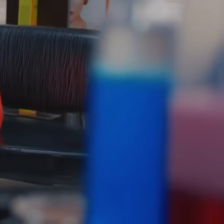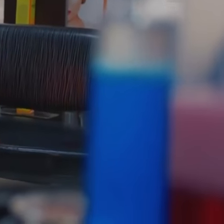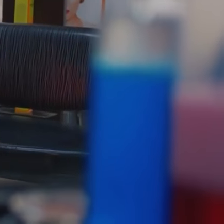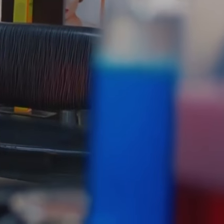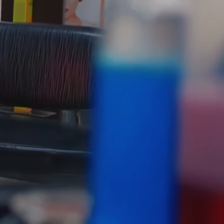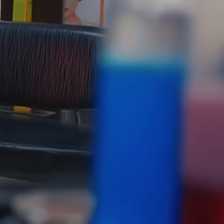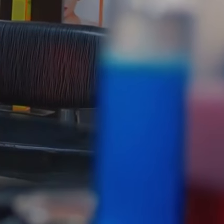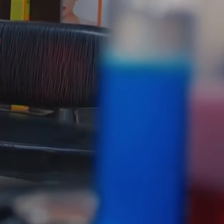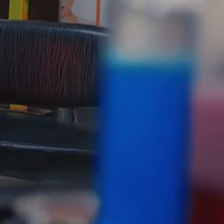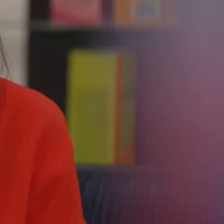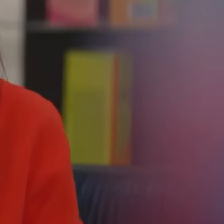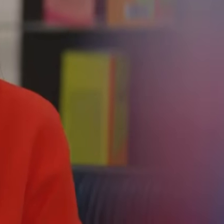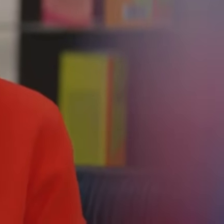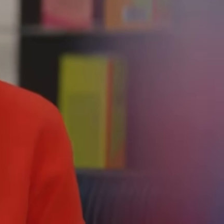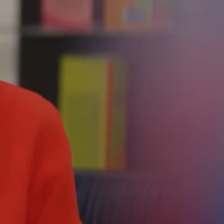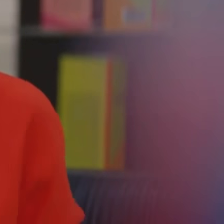Emel'in telefonu.